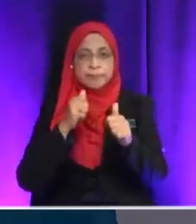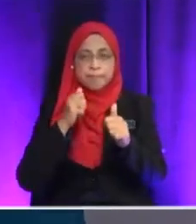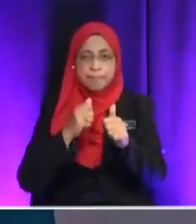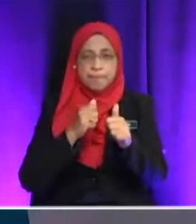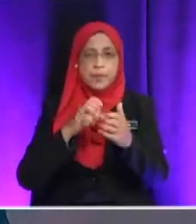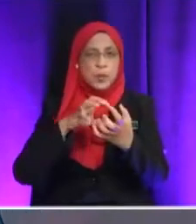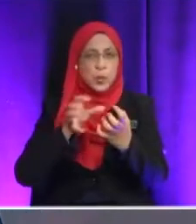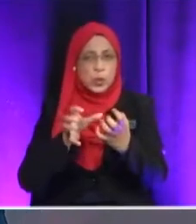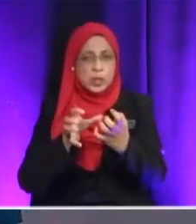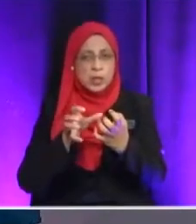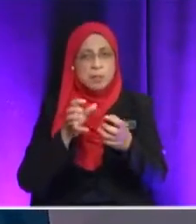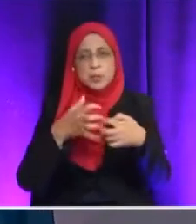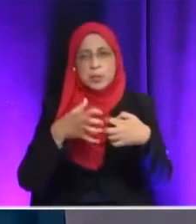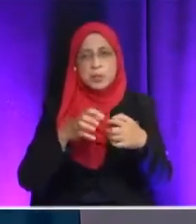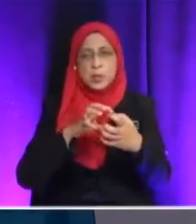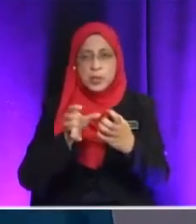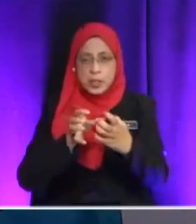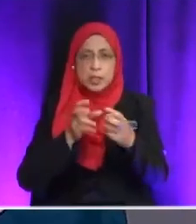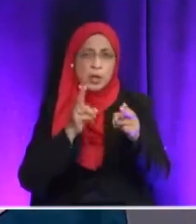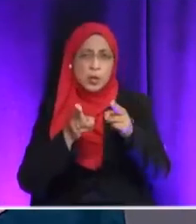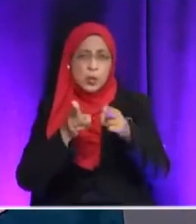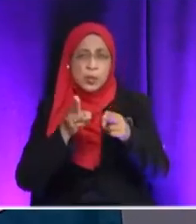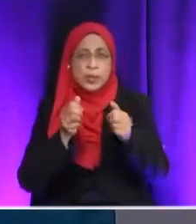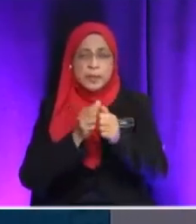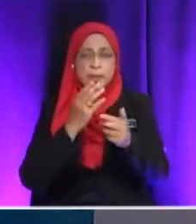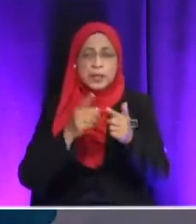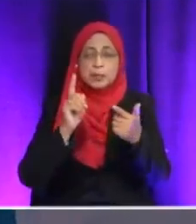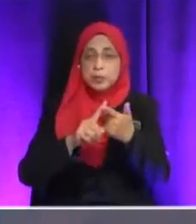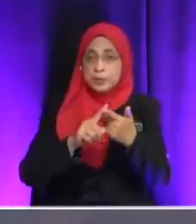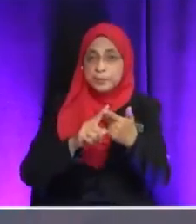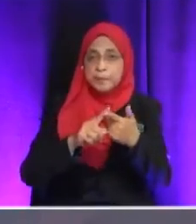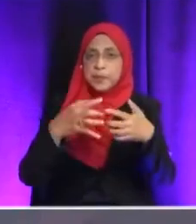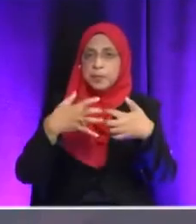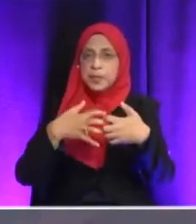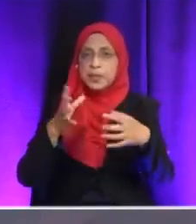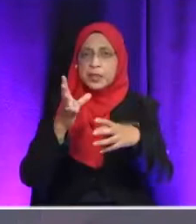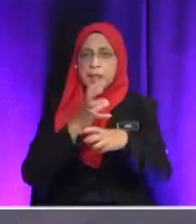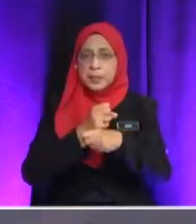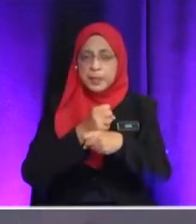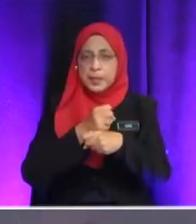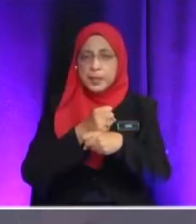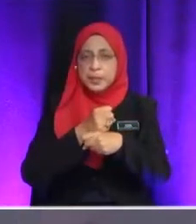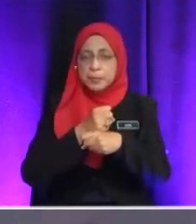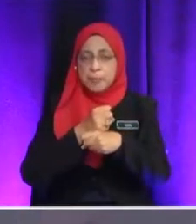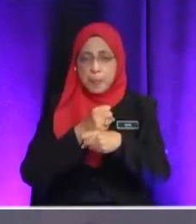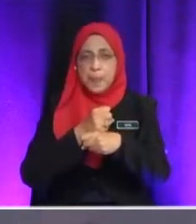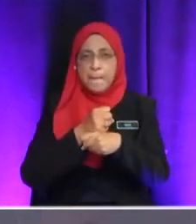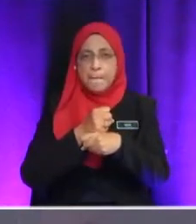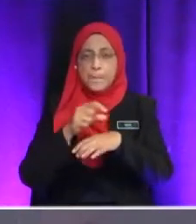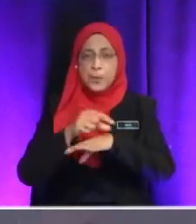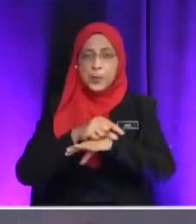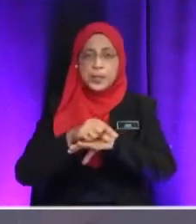anak murid cek udah bagi tahu tadi oke Kemudian untuk memastikan mesin dapat beroperasi mesin dapat